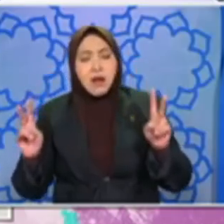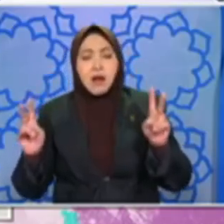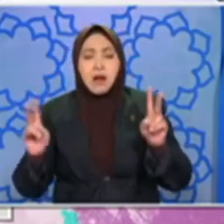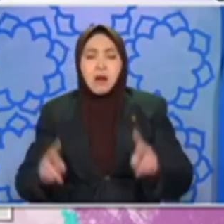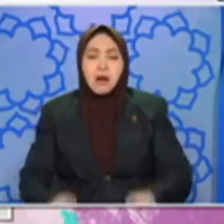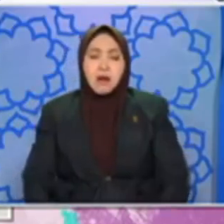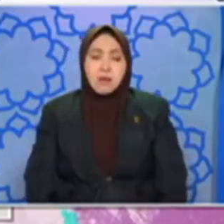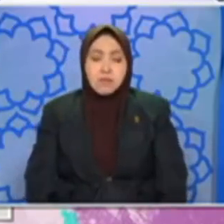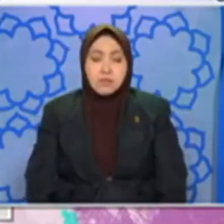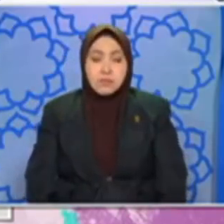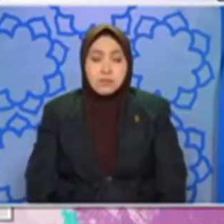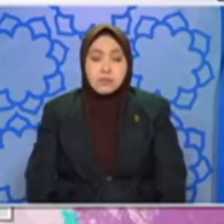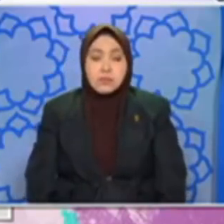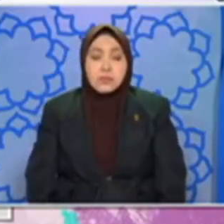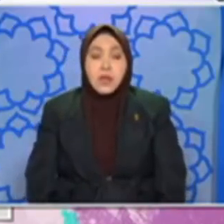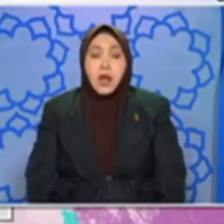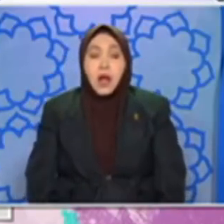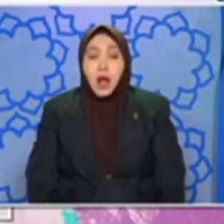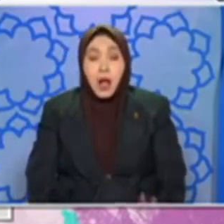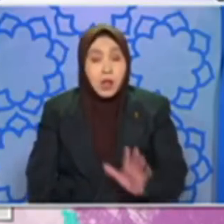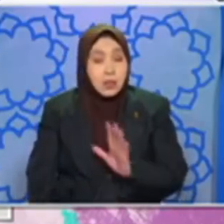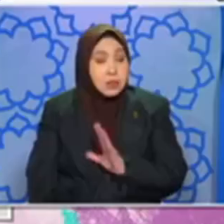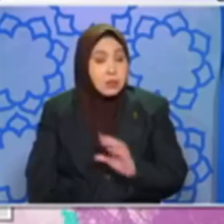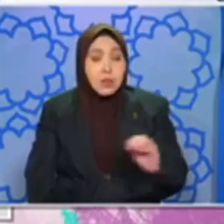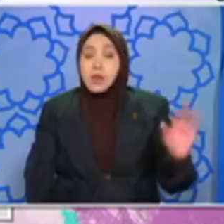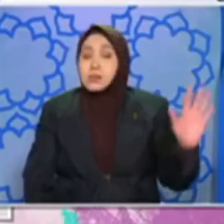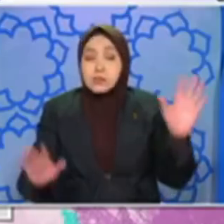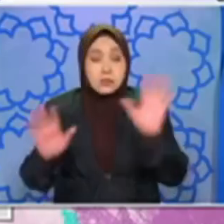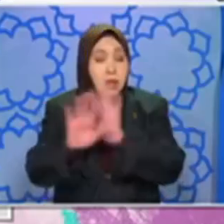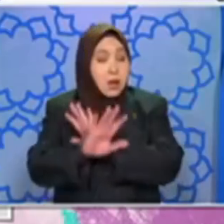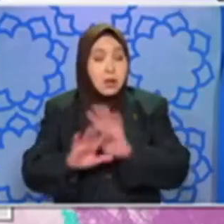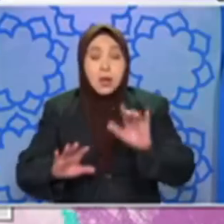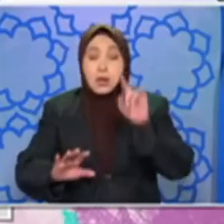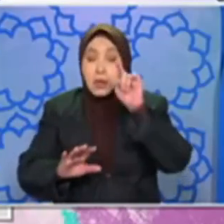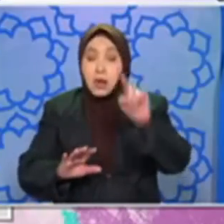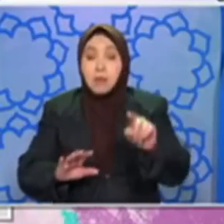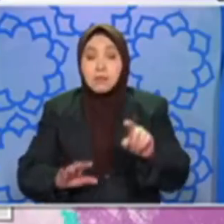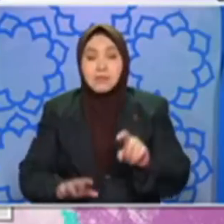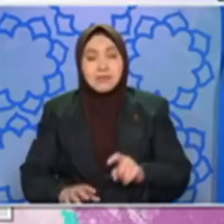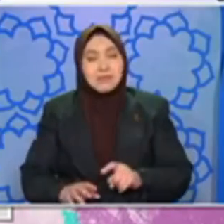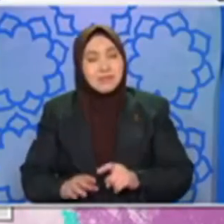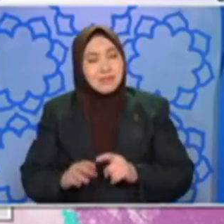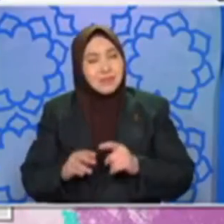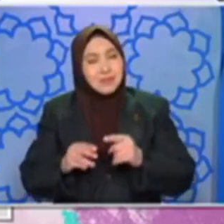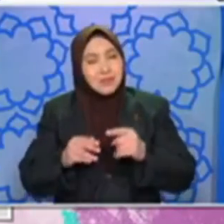كبيرا ولا تقربوا الزنا